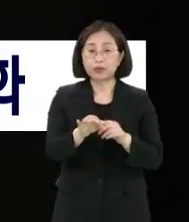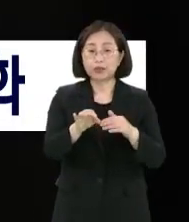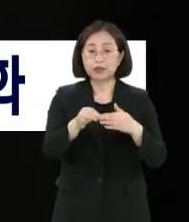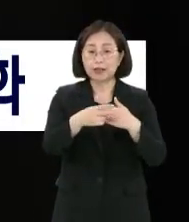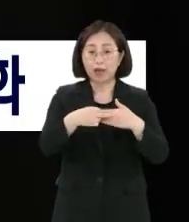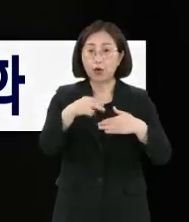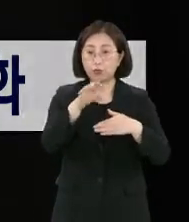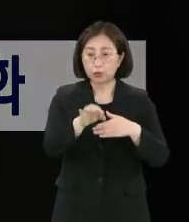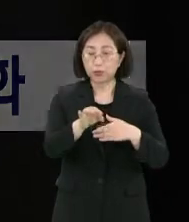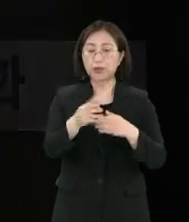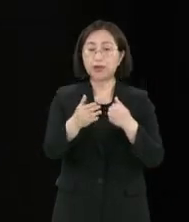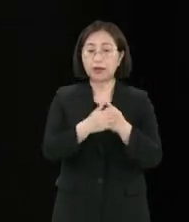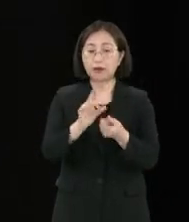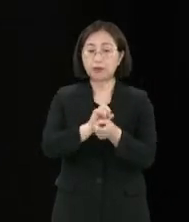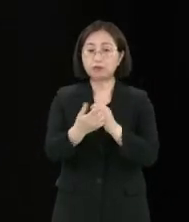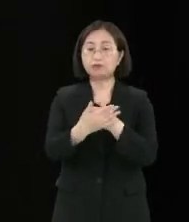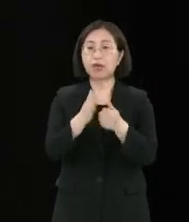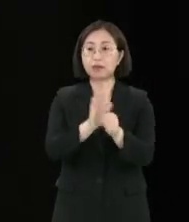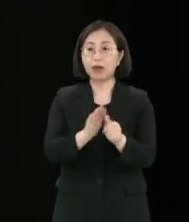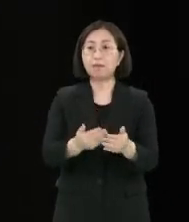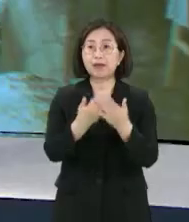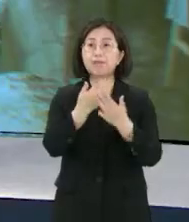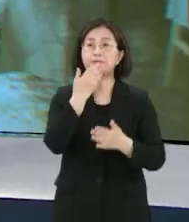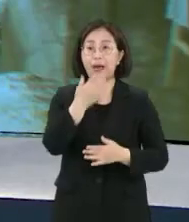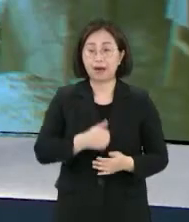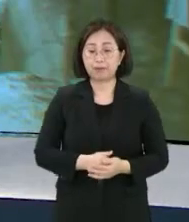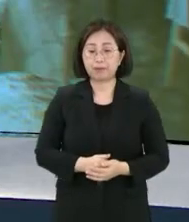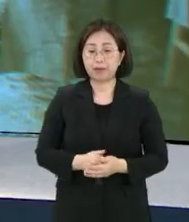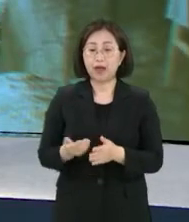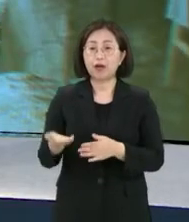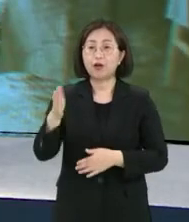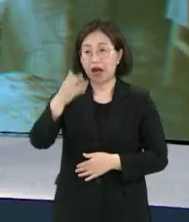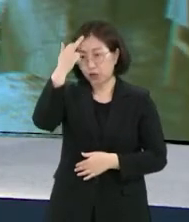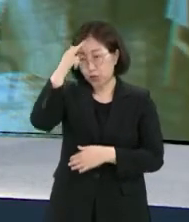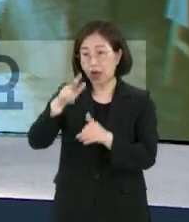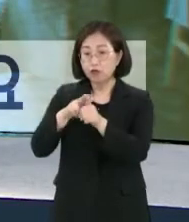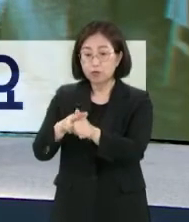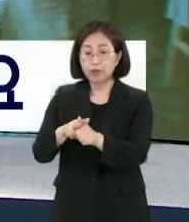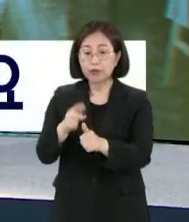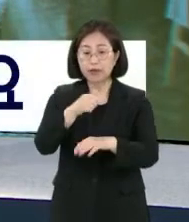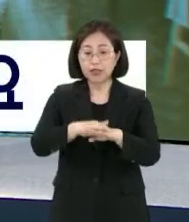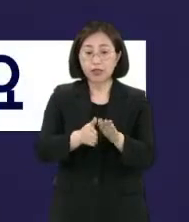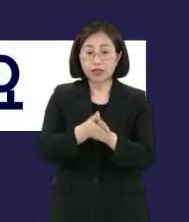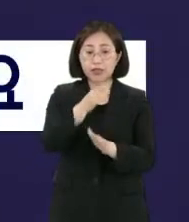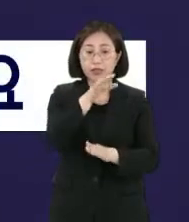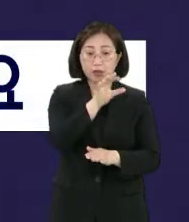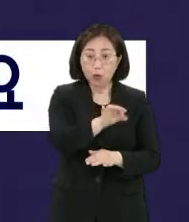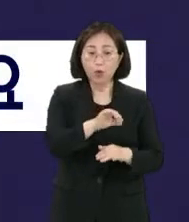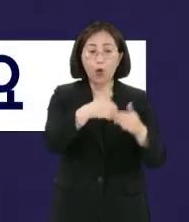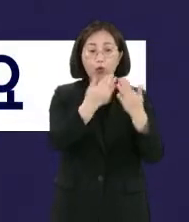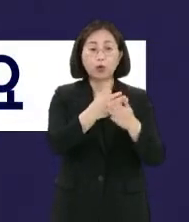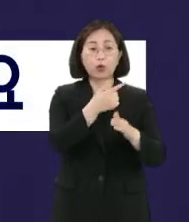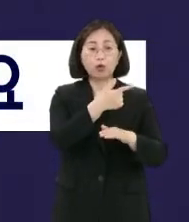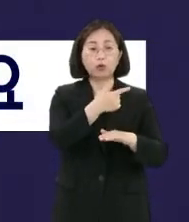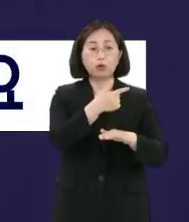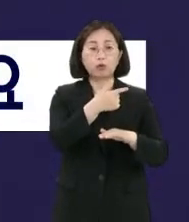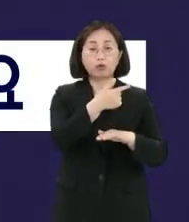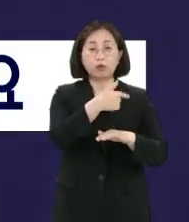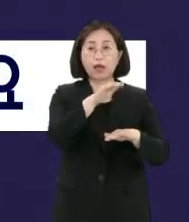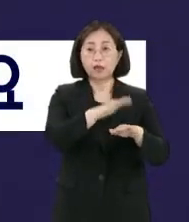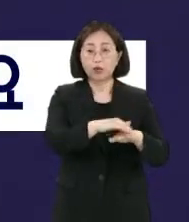모두 상생할 수 있도록 하겠다고 밝혔습니다. 반면 최충규 후보는 대전시 지역화폐인 온통대전과 중복